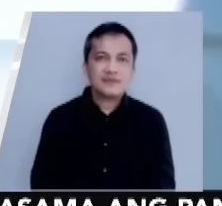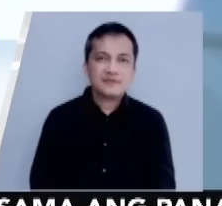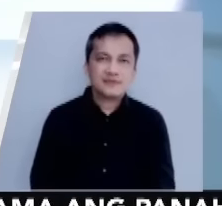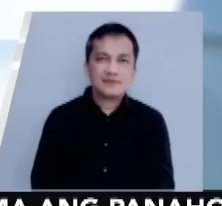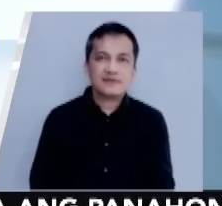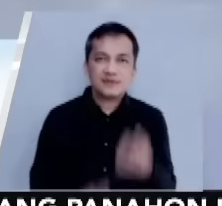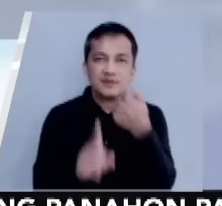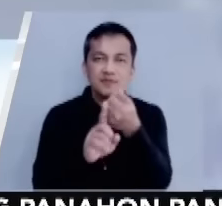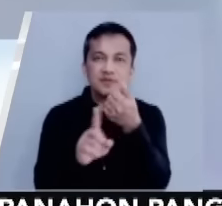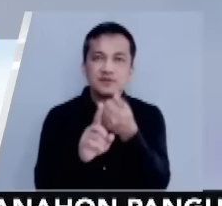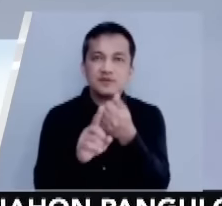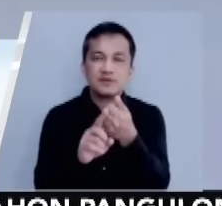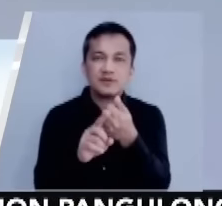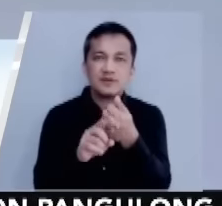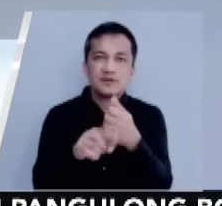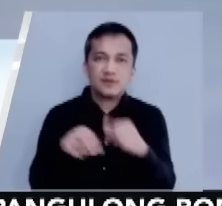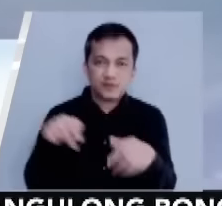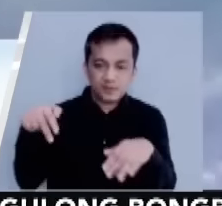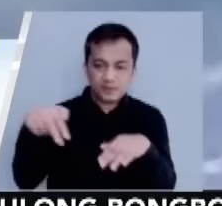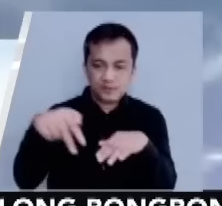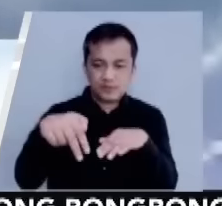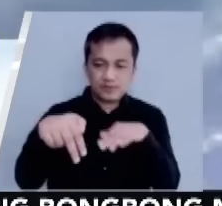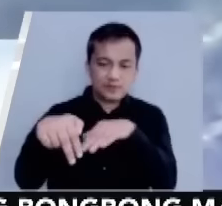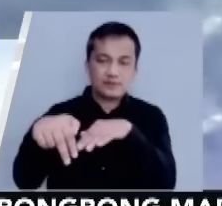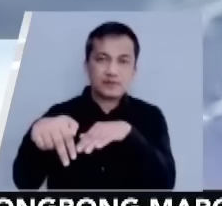mga pedestrian.